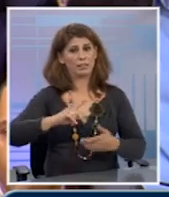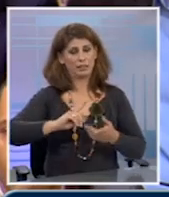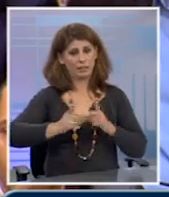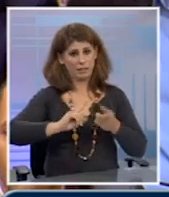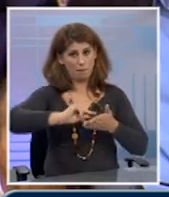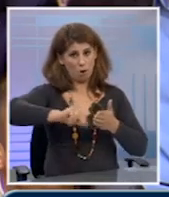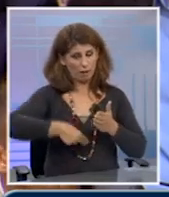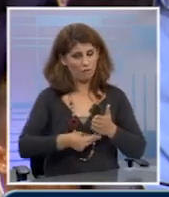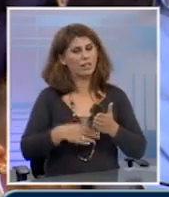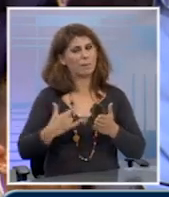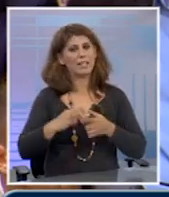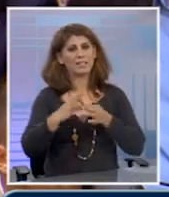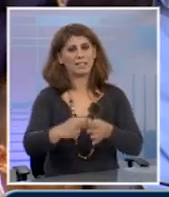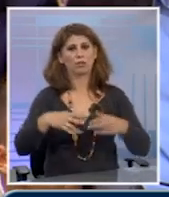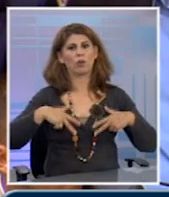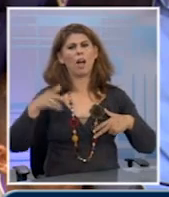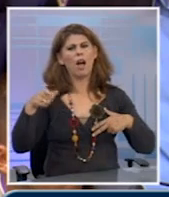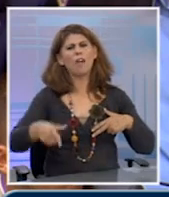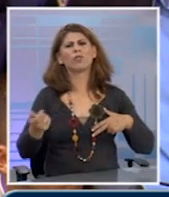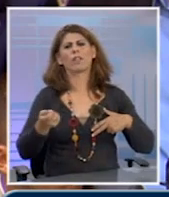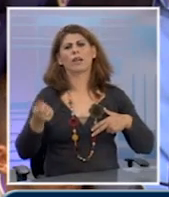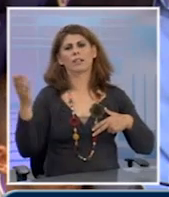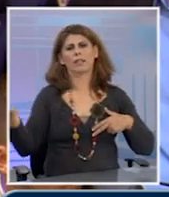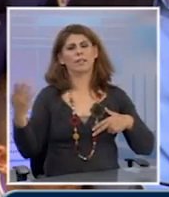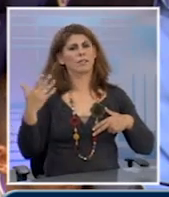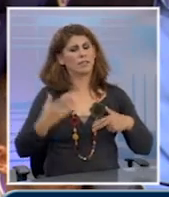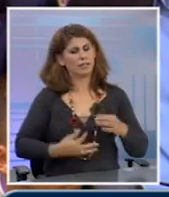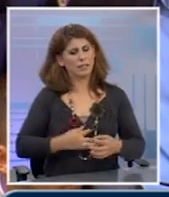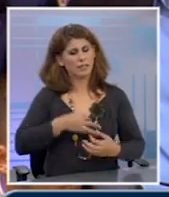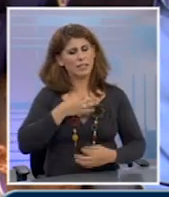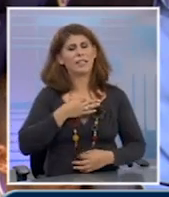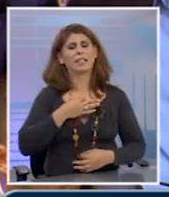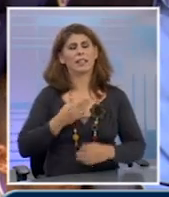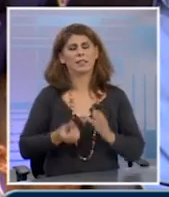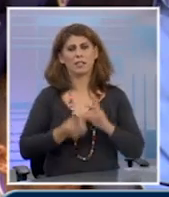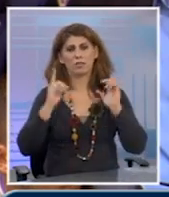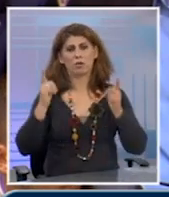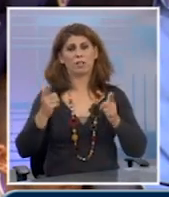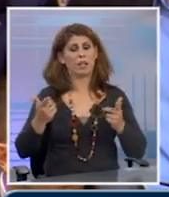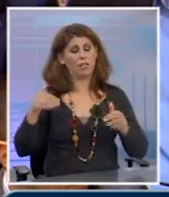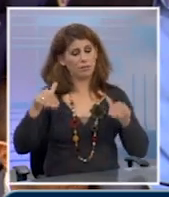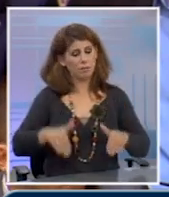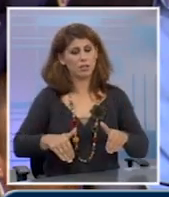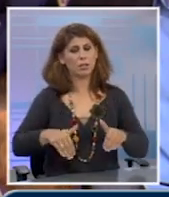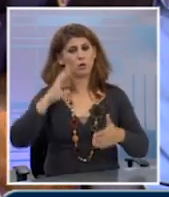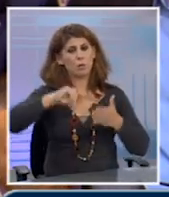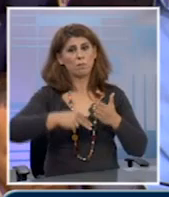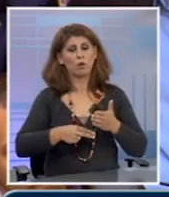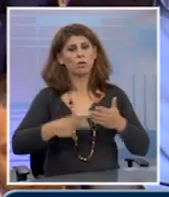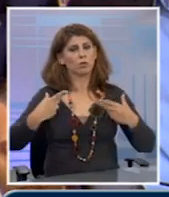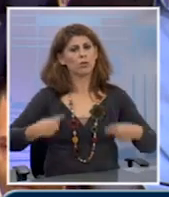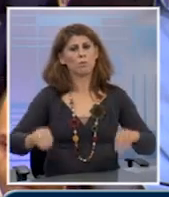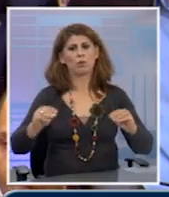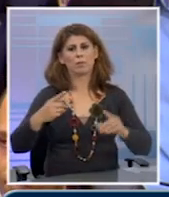κράτους αυτό θα κάνετε και εσείς κύριοι της νέας δημοκρατίας θα τιμήσετε το μνημόνιο θα τιμήσετε το ξεπούλημα της